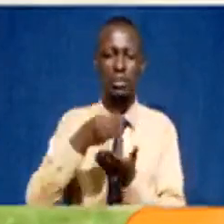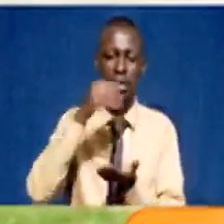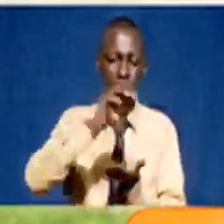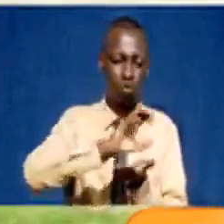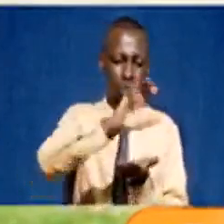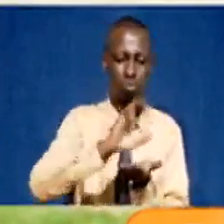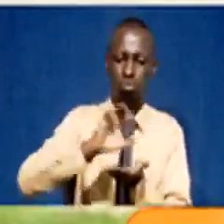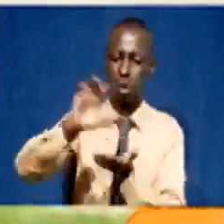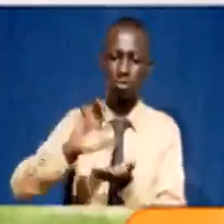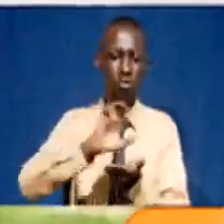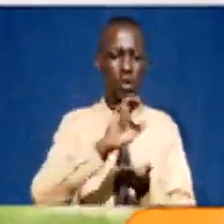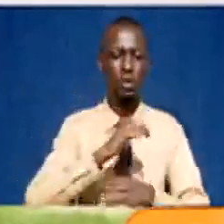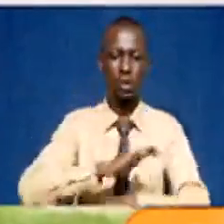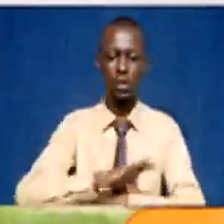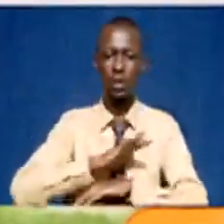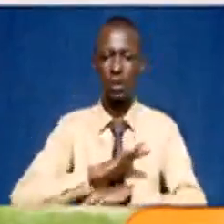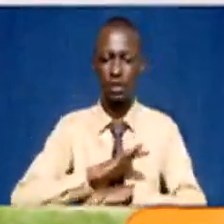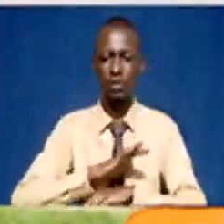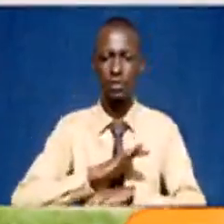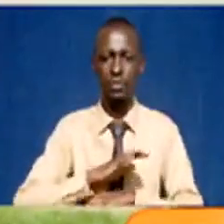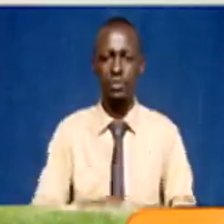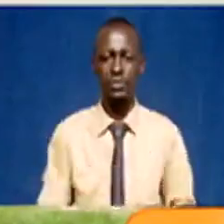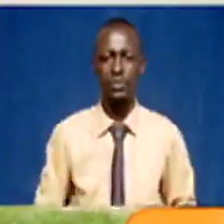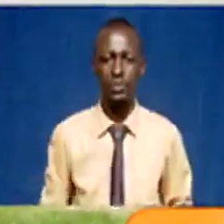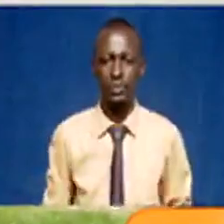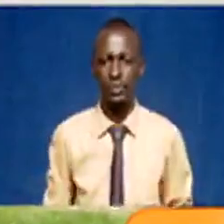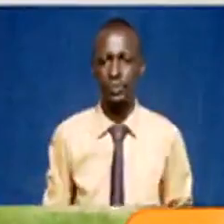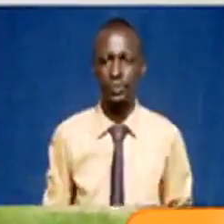pesa ya kutosha. Steven Letoro, Runinga ya Citizen, County ya Nakuru.